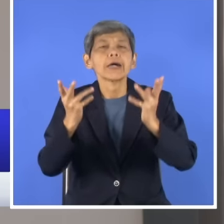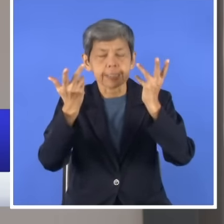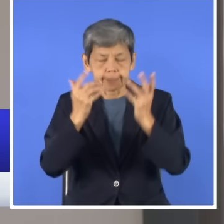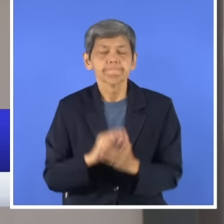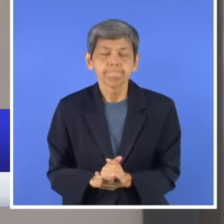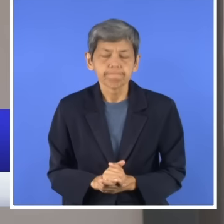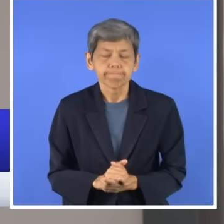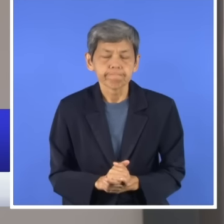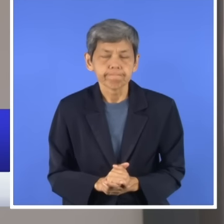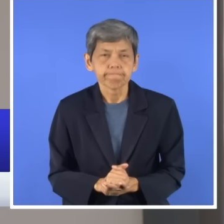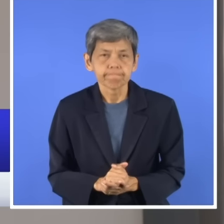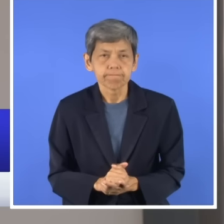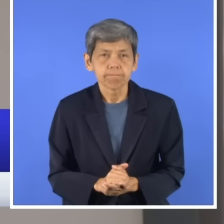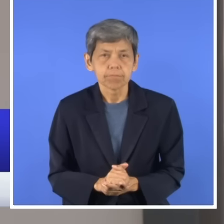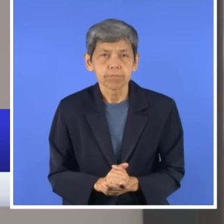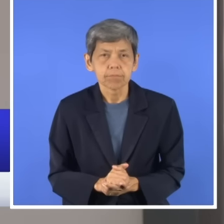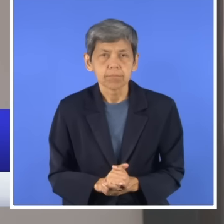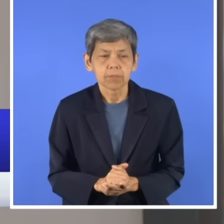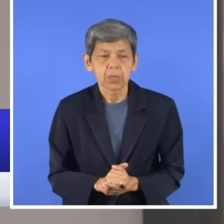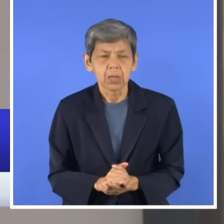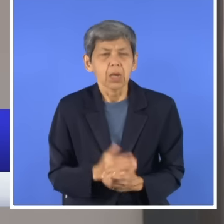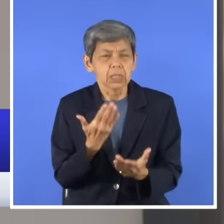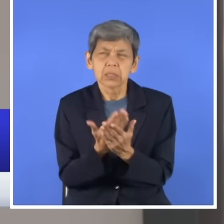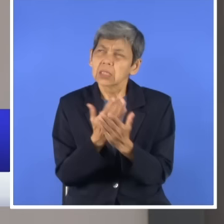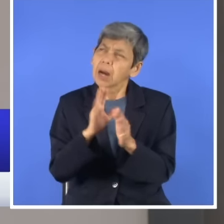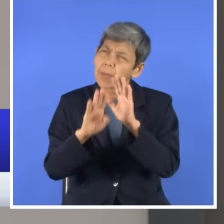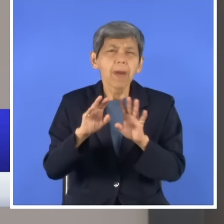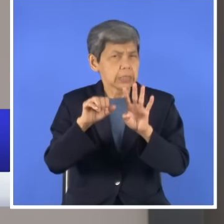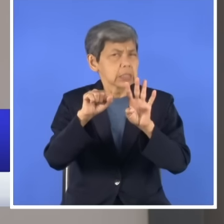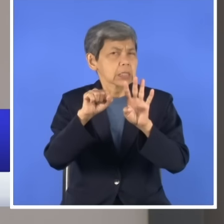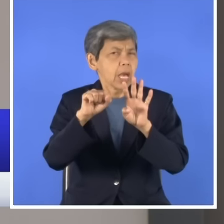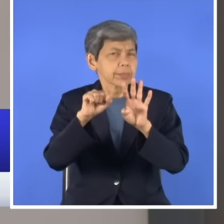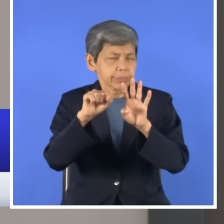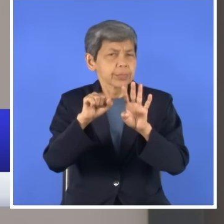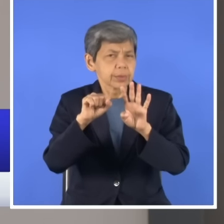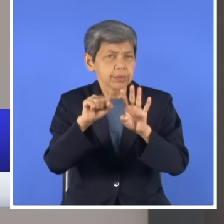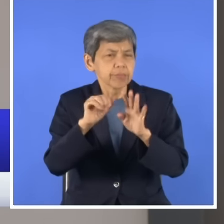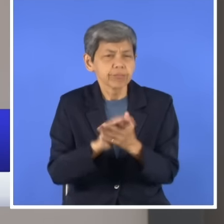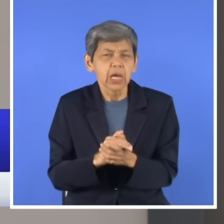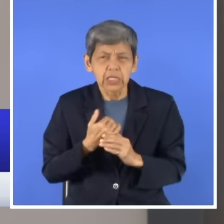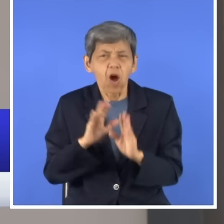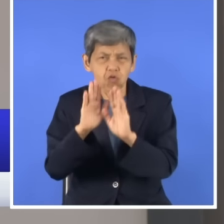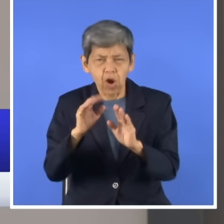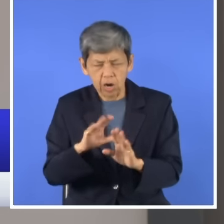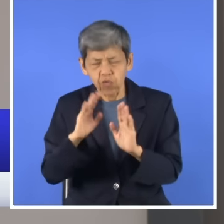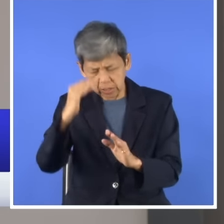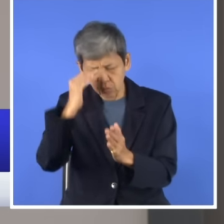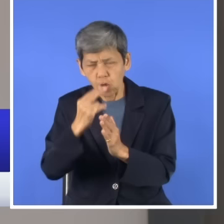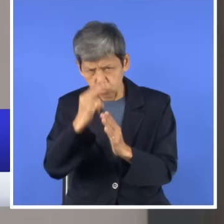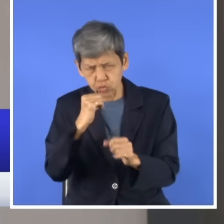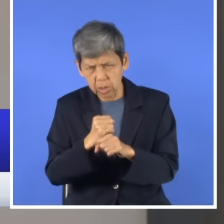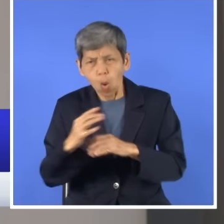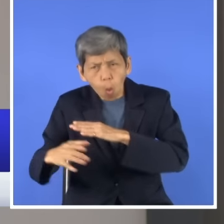ก็มูลค่าจะได ้ประมาณ 400,000 จ้ะอยากฝากตำรวจติดตามผู้